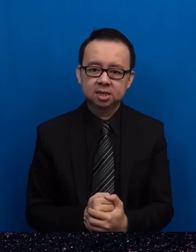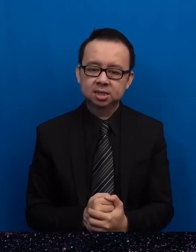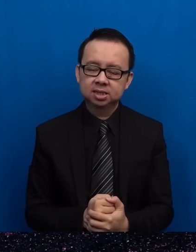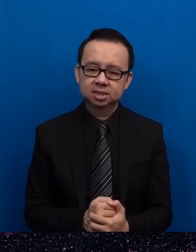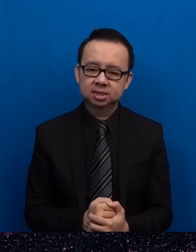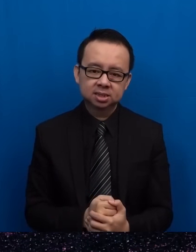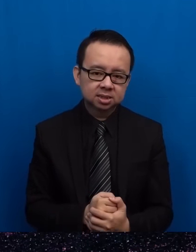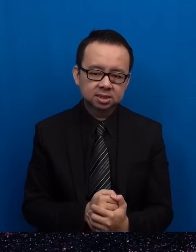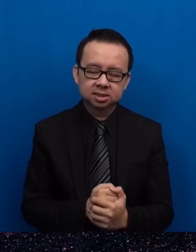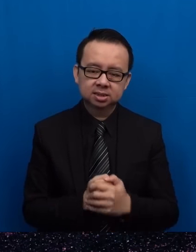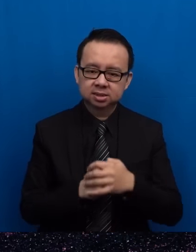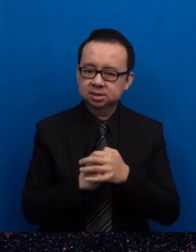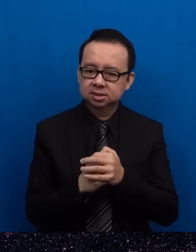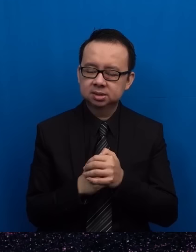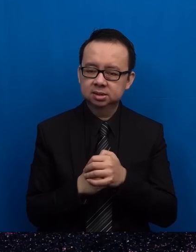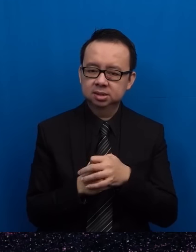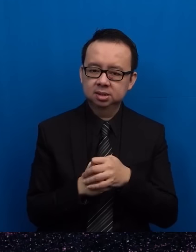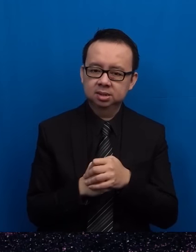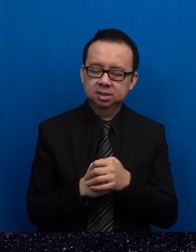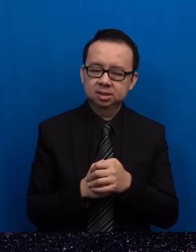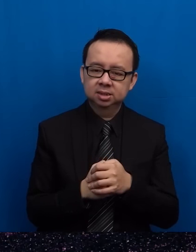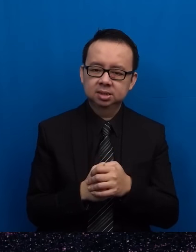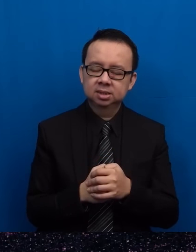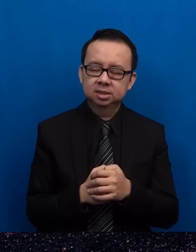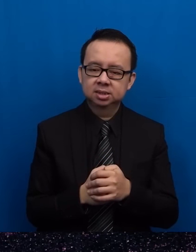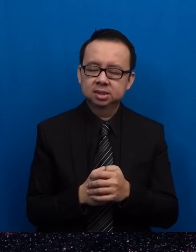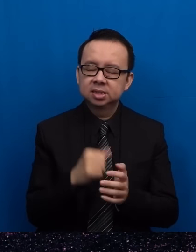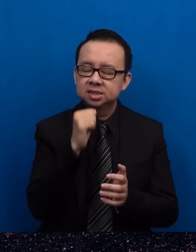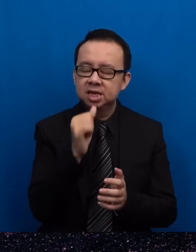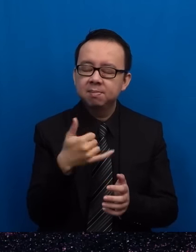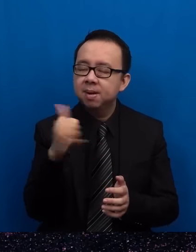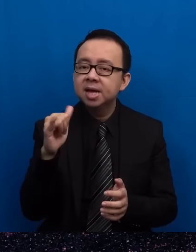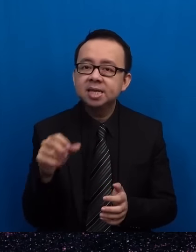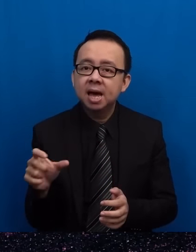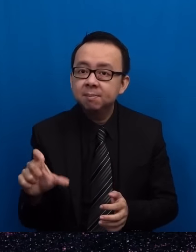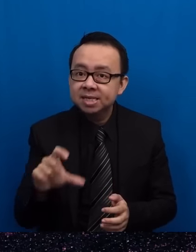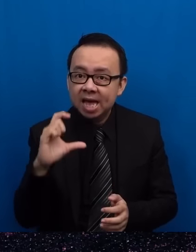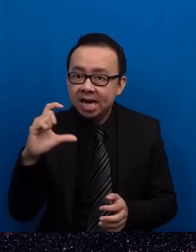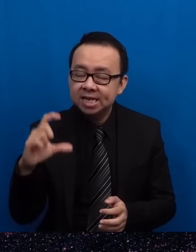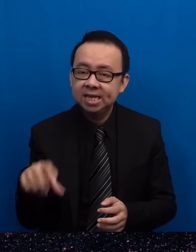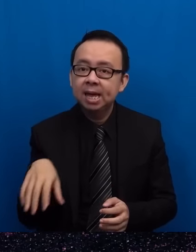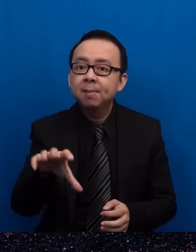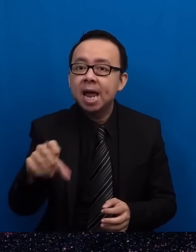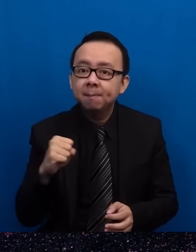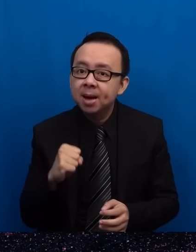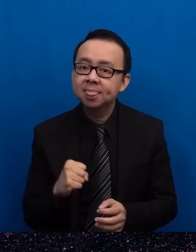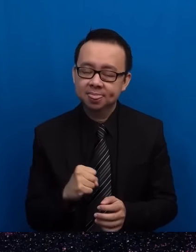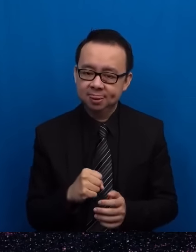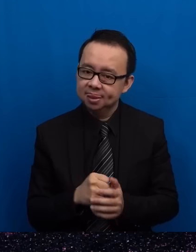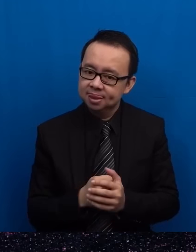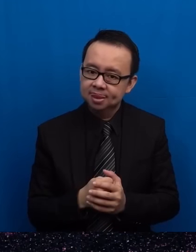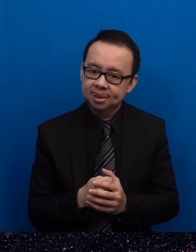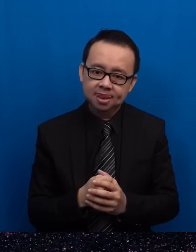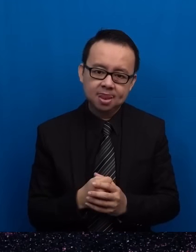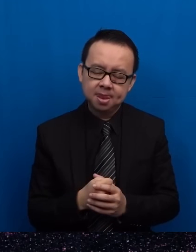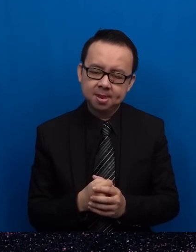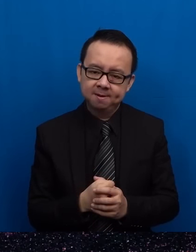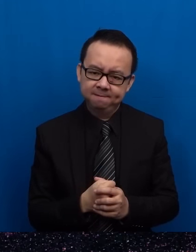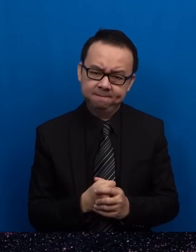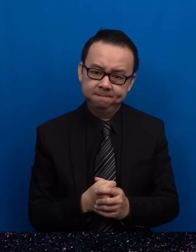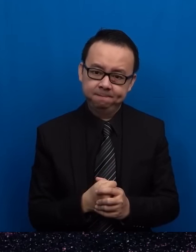Whoever seeks, siapa yang mencari, mendapat, shall find. Jadi jangan pernah berkata, aku